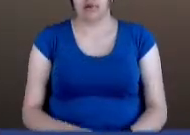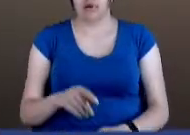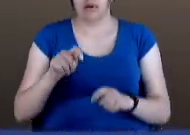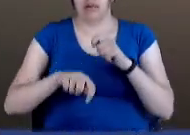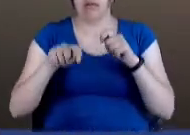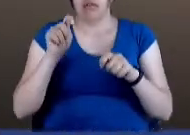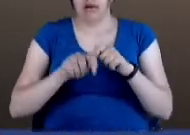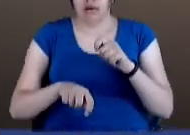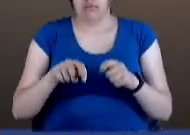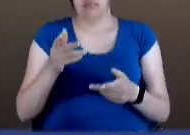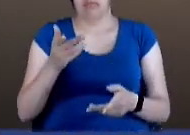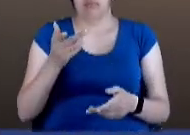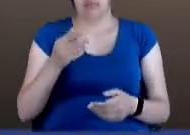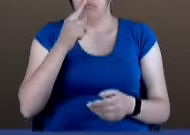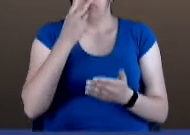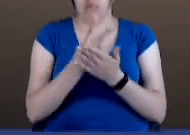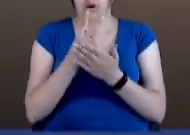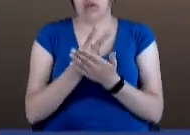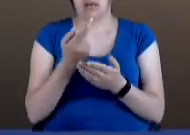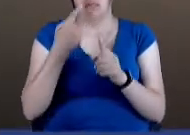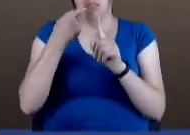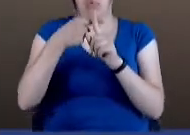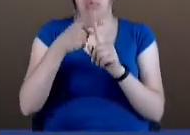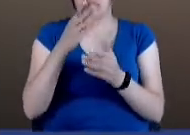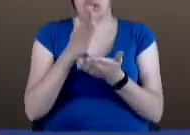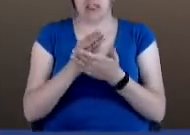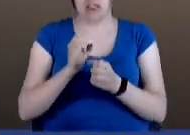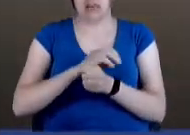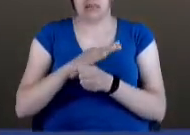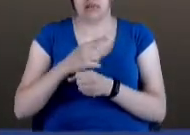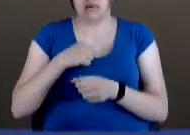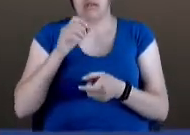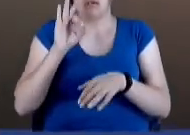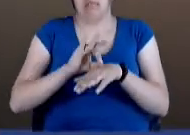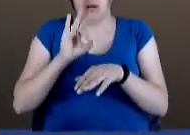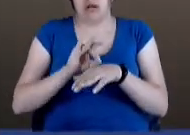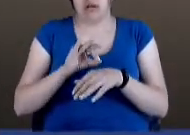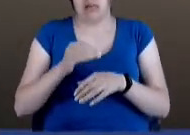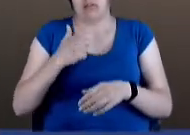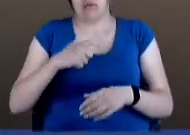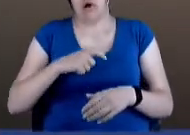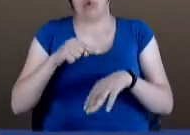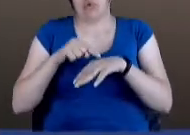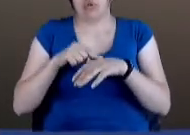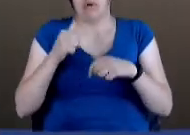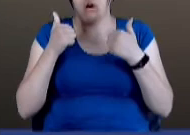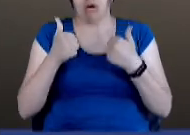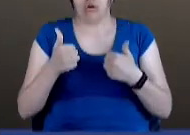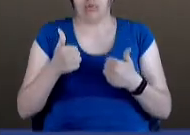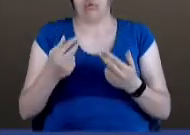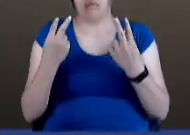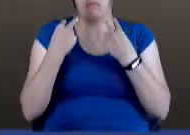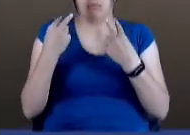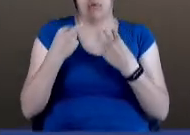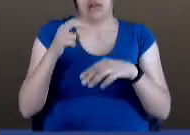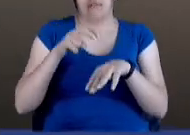сожалению, аналіз показав положительну реакцію коронавірусу, заболів. Самочувствие хороше, нахожусь під наглядінням